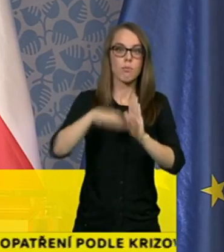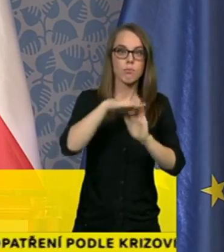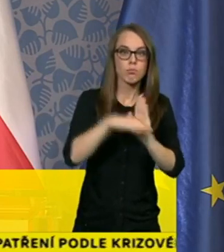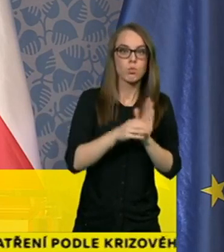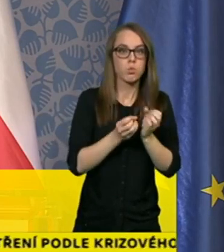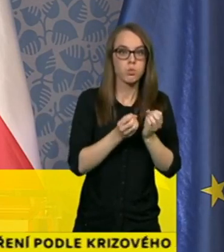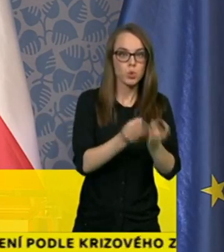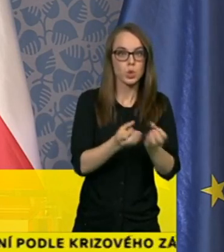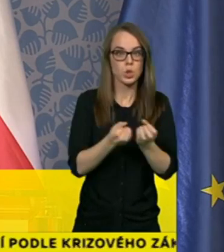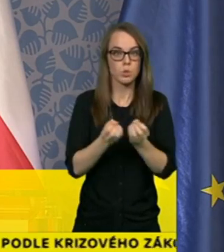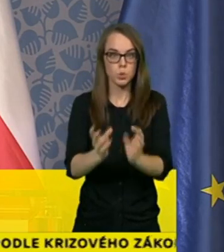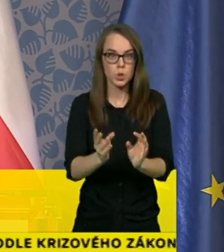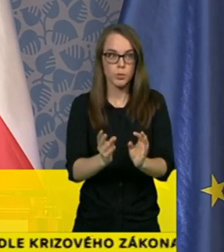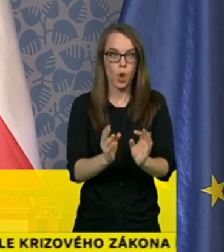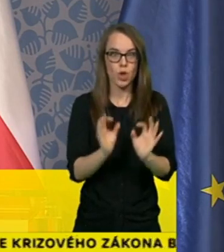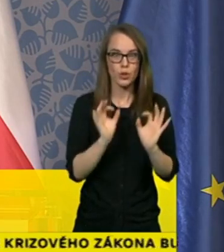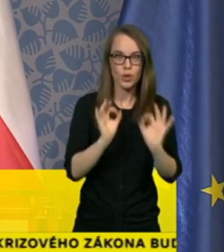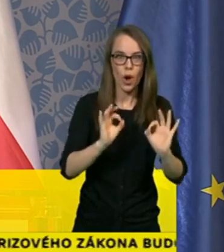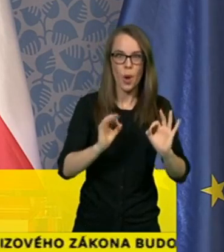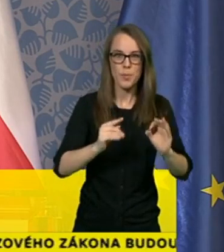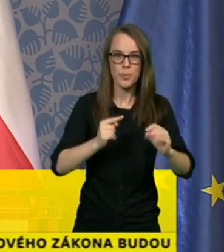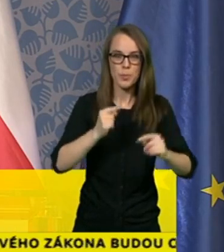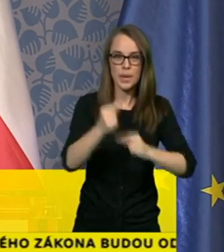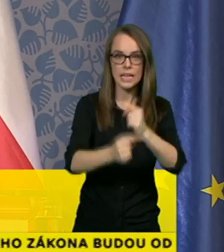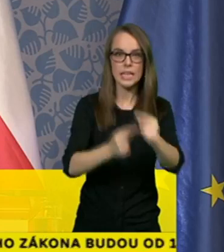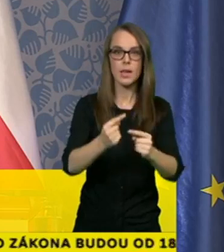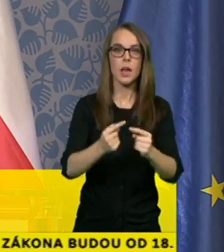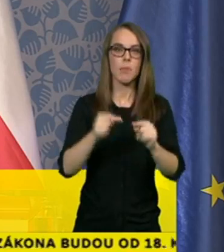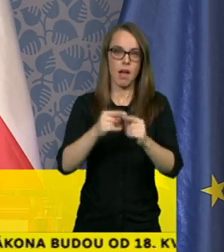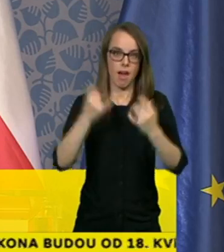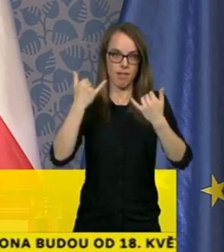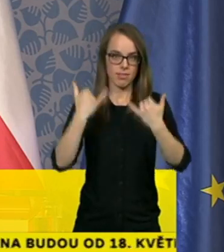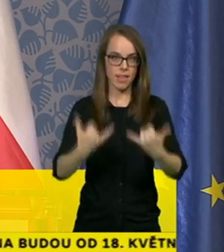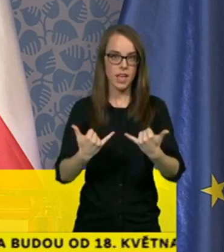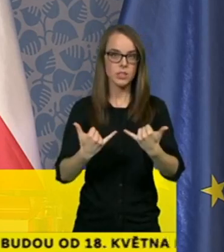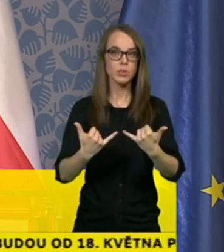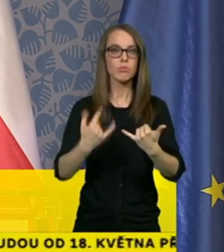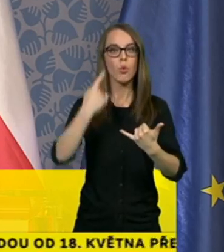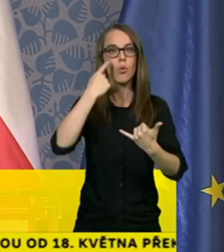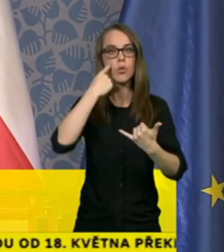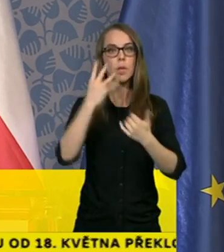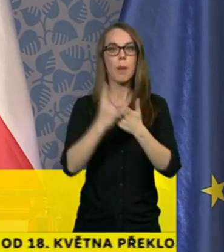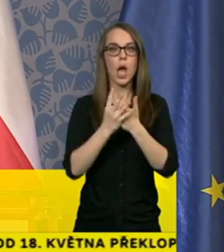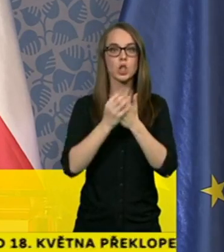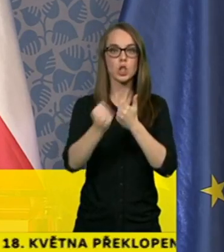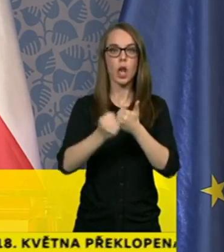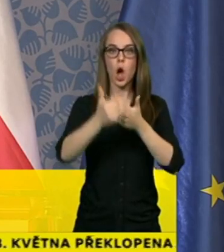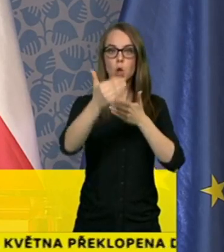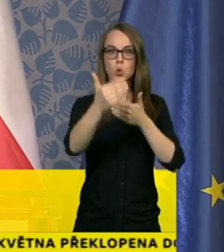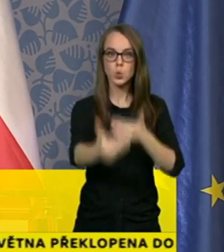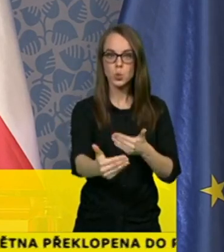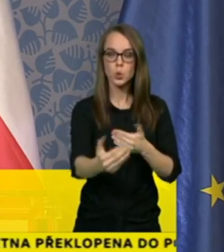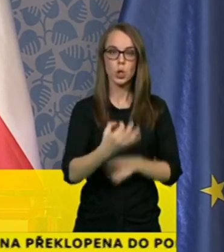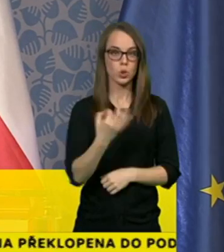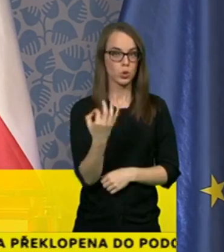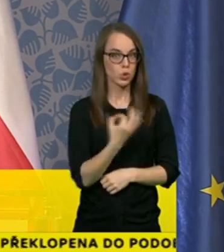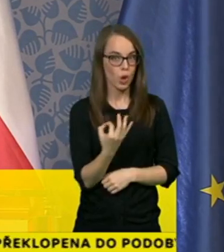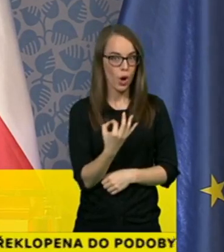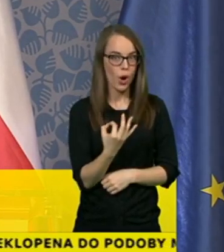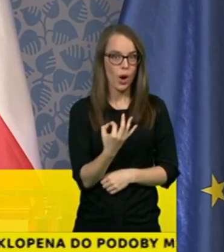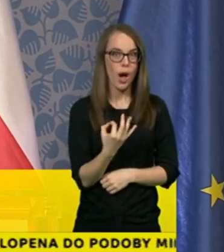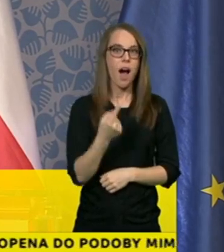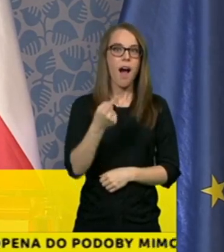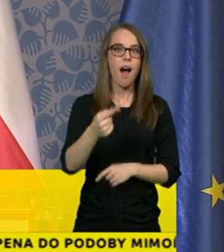před sebou tedy 14 dní, vyhodnotíme tu situaci a dohodli jsme se tam tady na tomto kompromisu